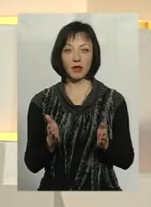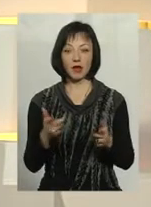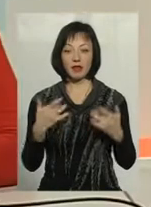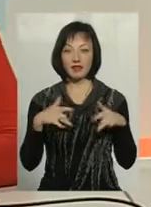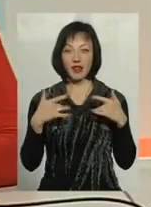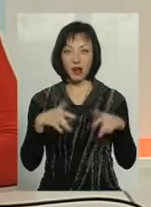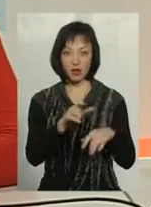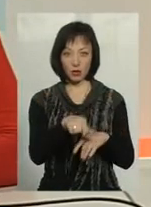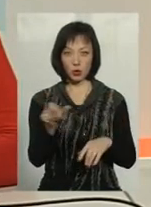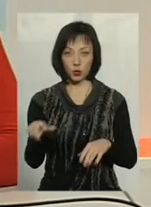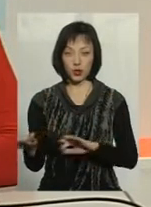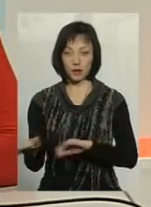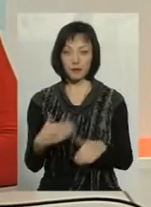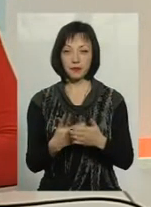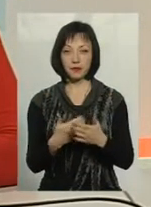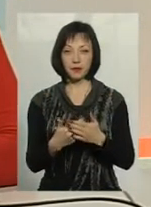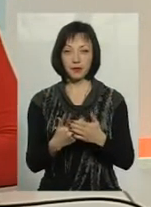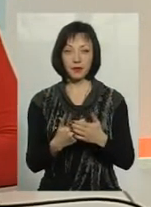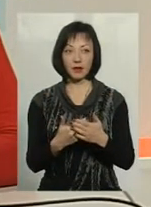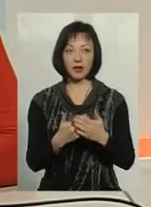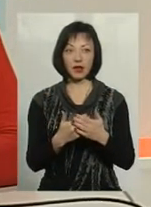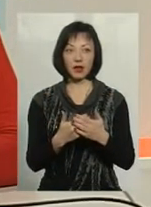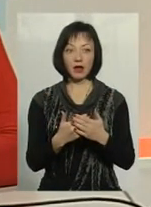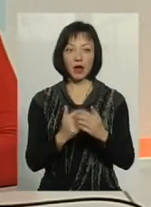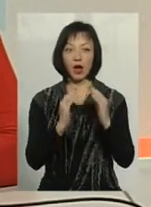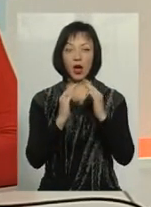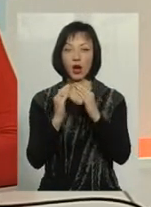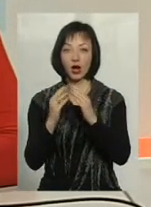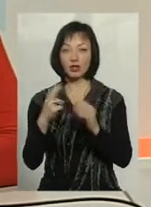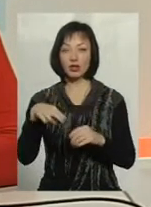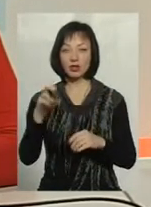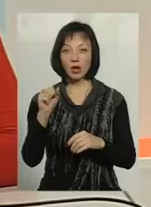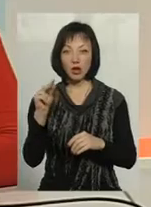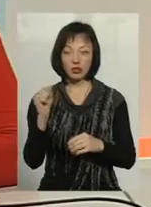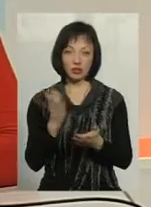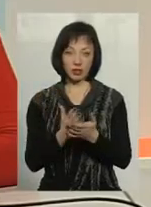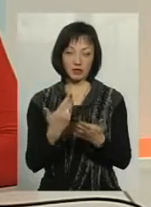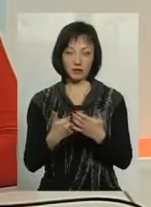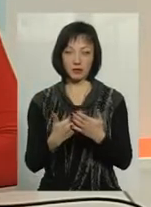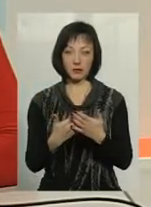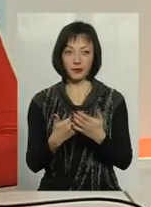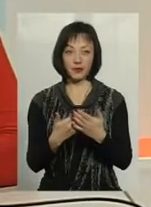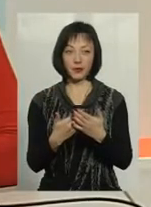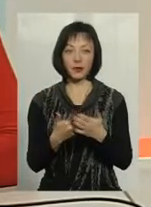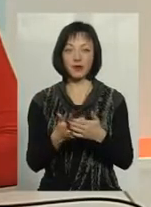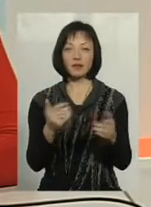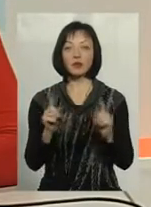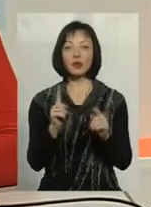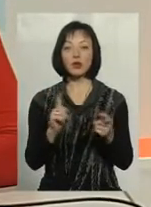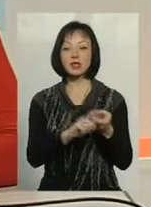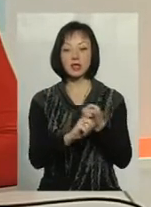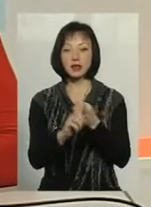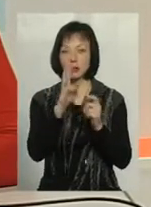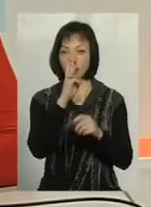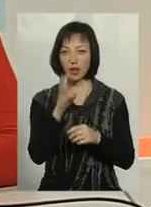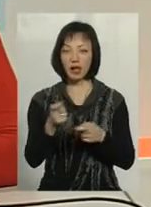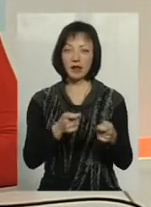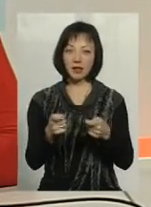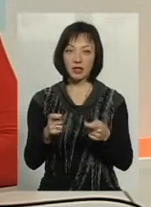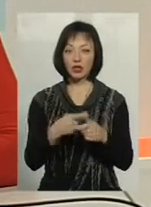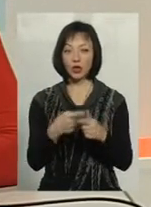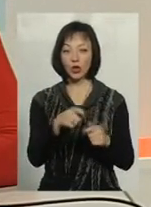тоді, коли це буде прозоро, коли це буде прогнозовано, і коли для підприємця це буде,